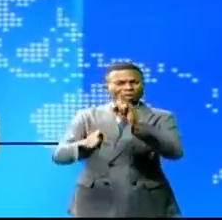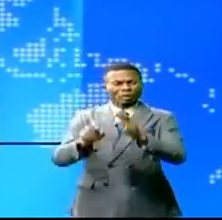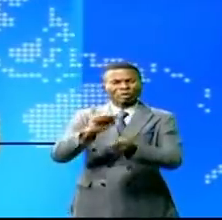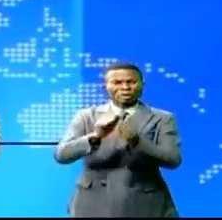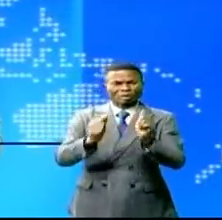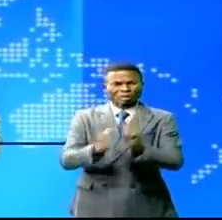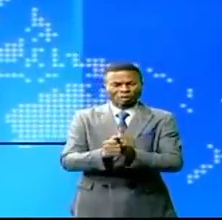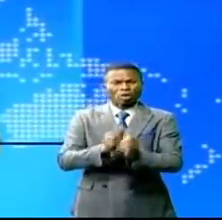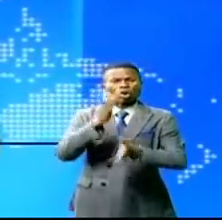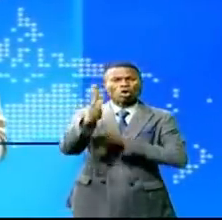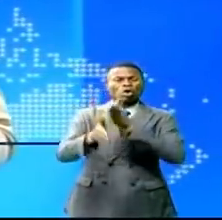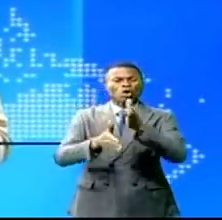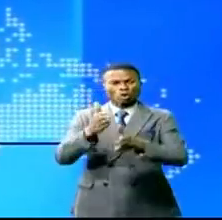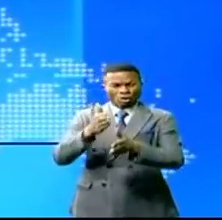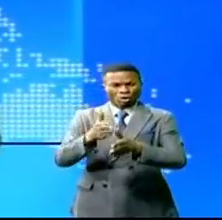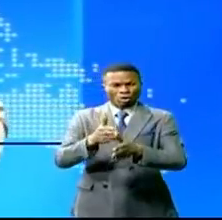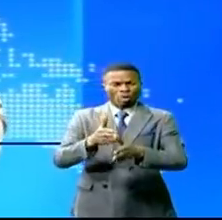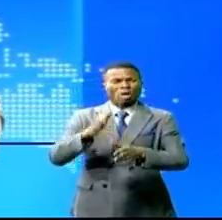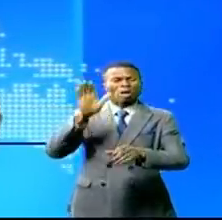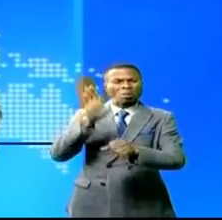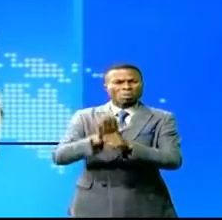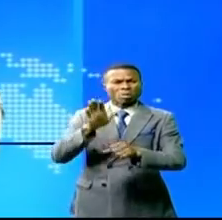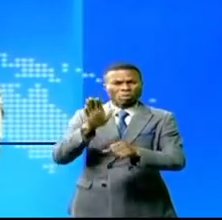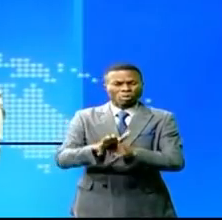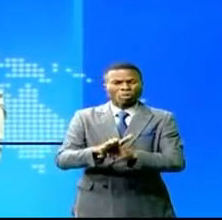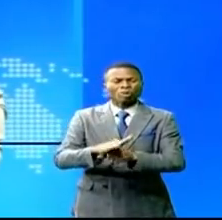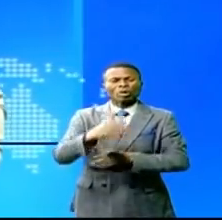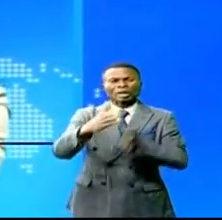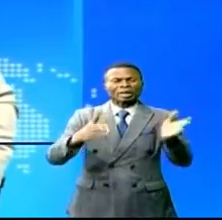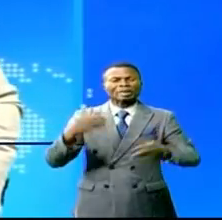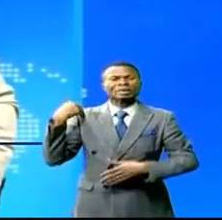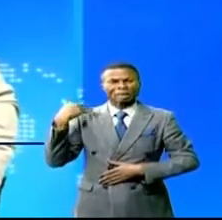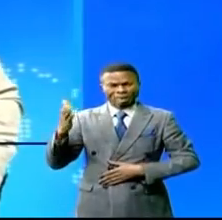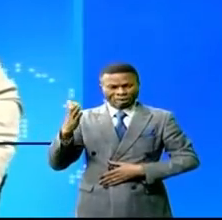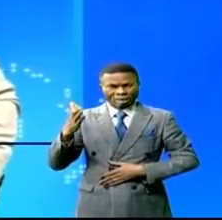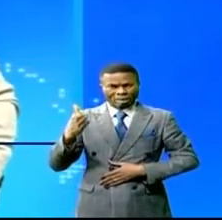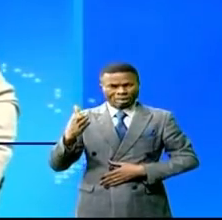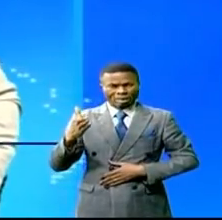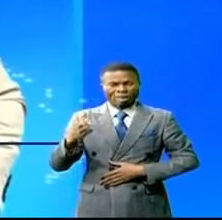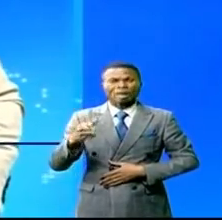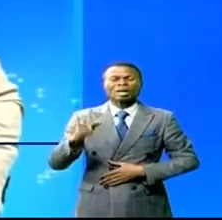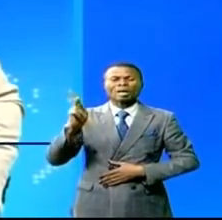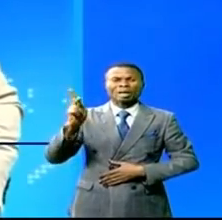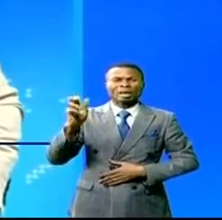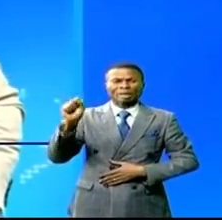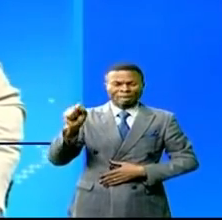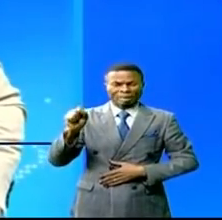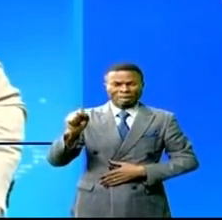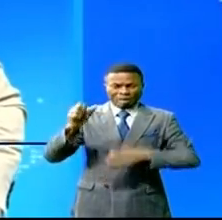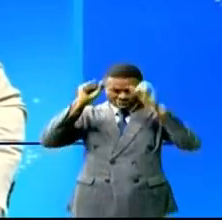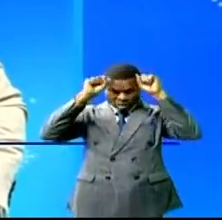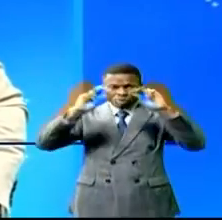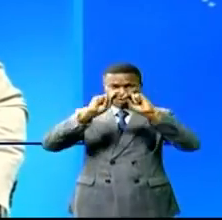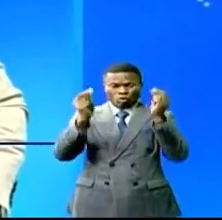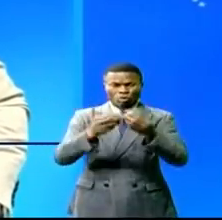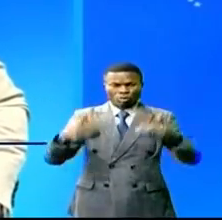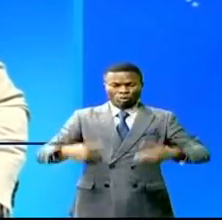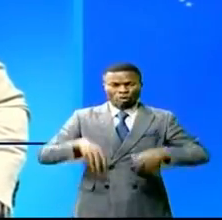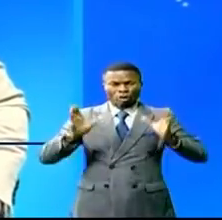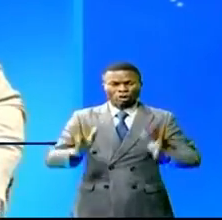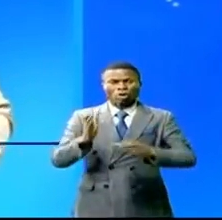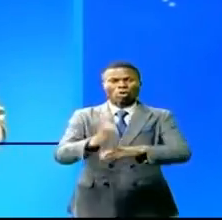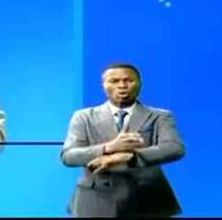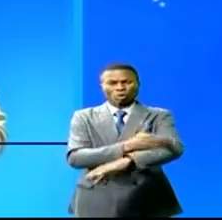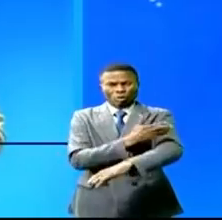des détournements qui saignent à blanc les finances publiques tu as kasongo président du mouvement des jeunes congo en avant